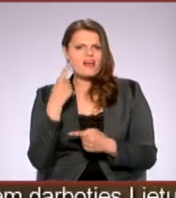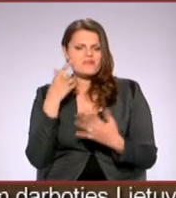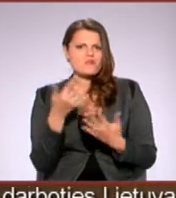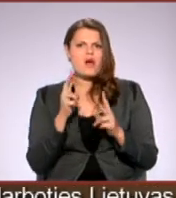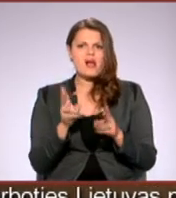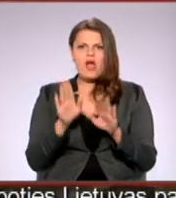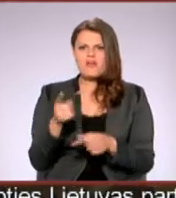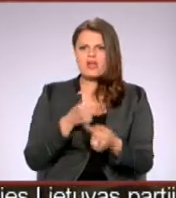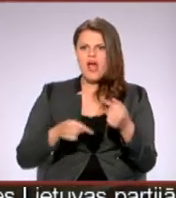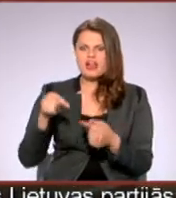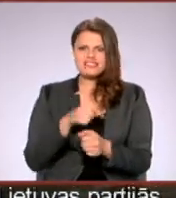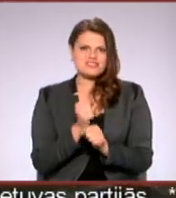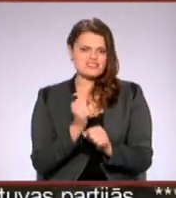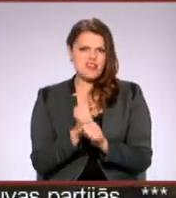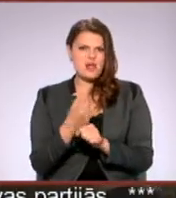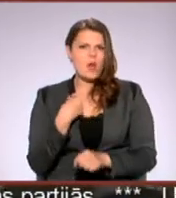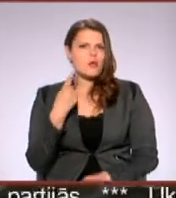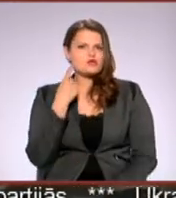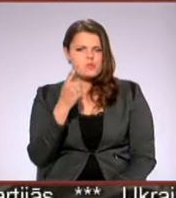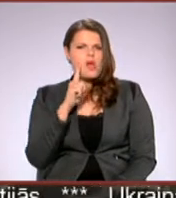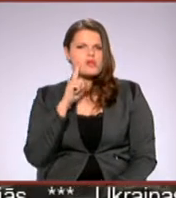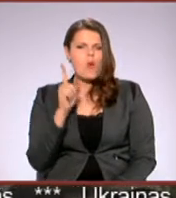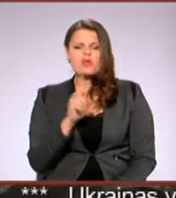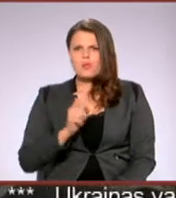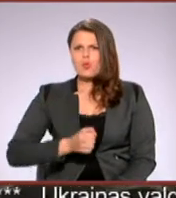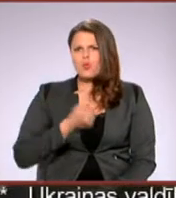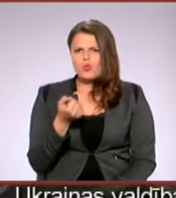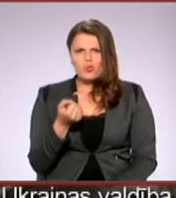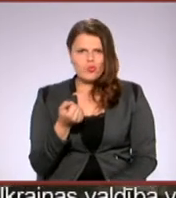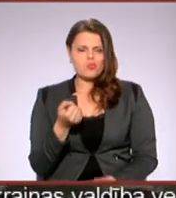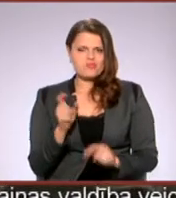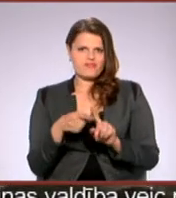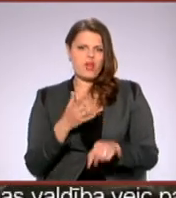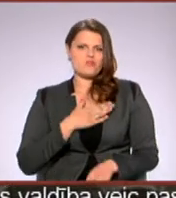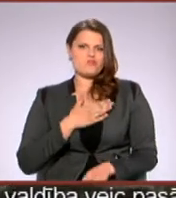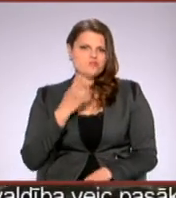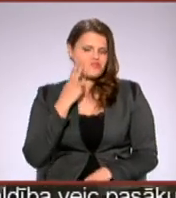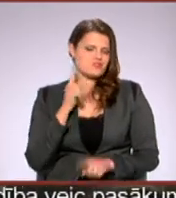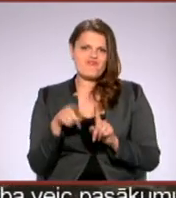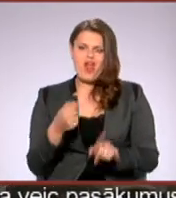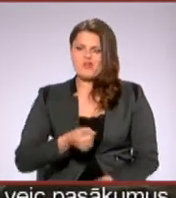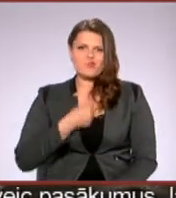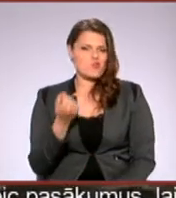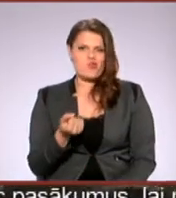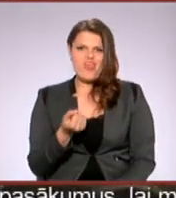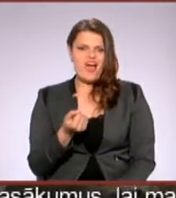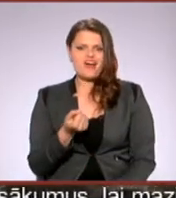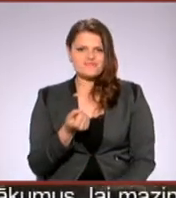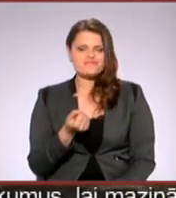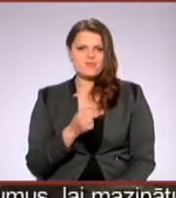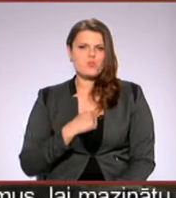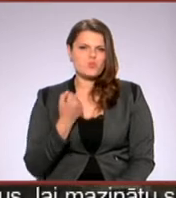atgriezties darba tirgu. Es domāju, pat jauniem ir grūti, kur nu vēl mūsu senioru vecumā.